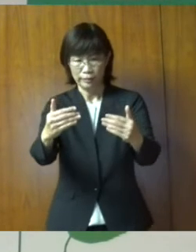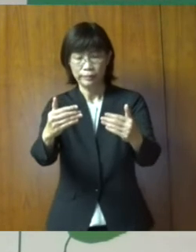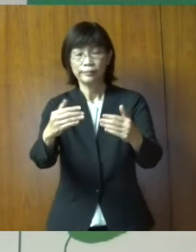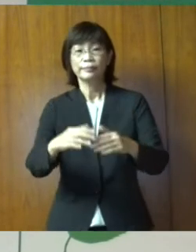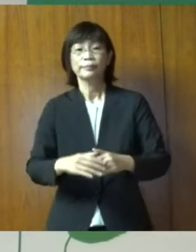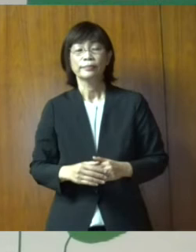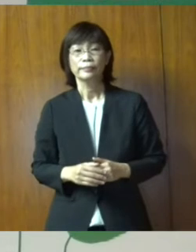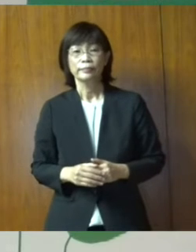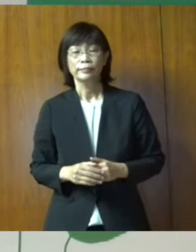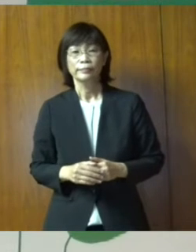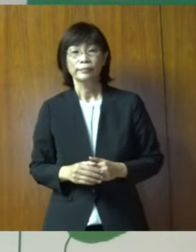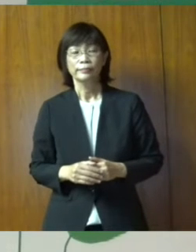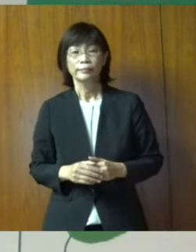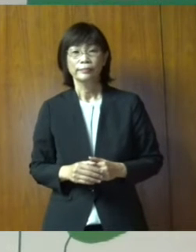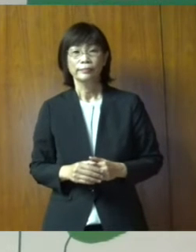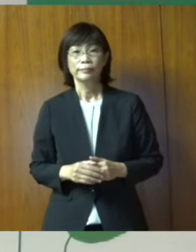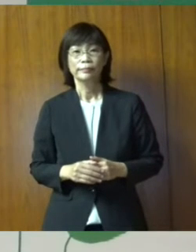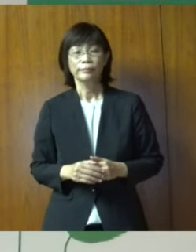しています。